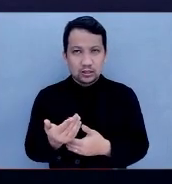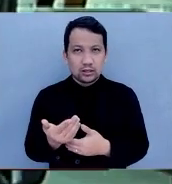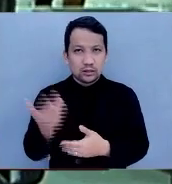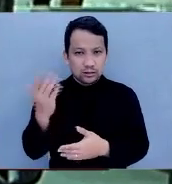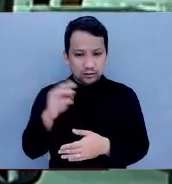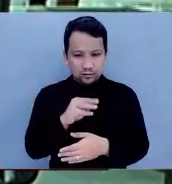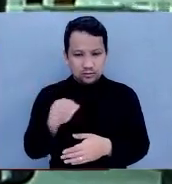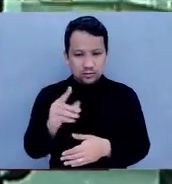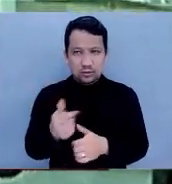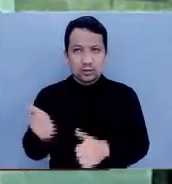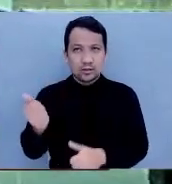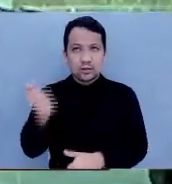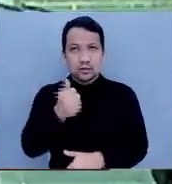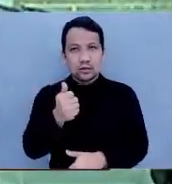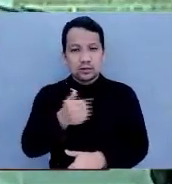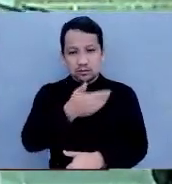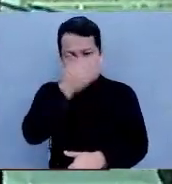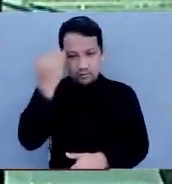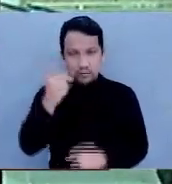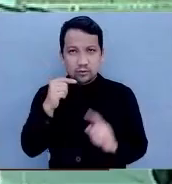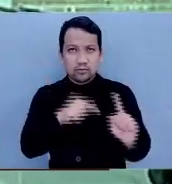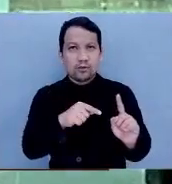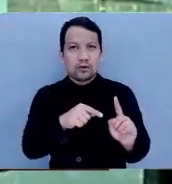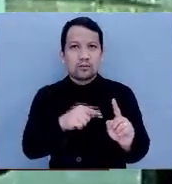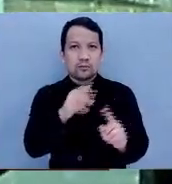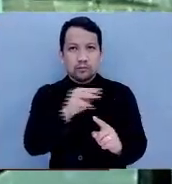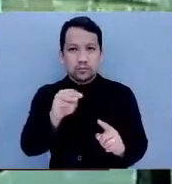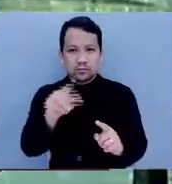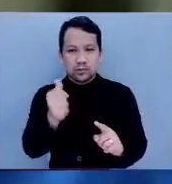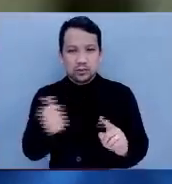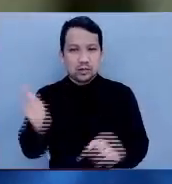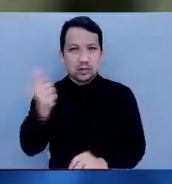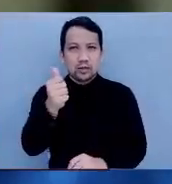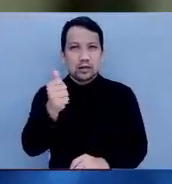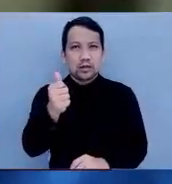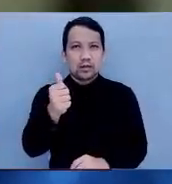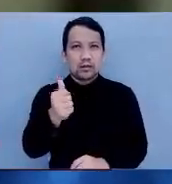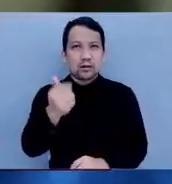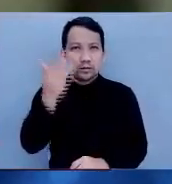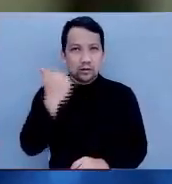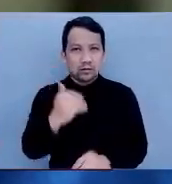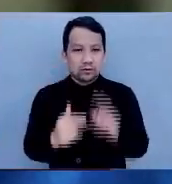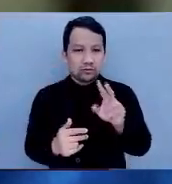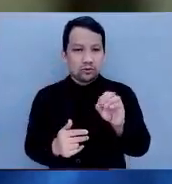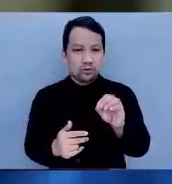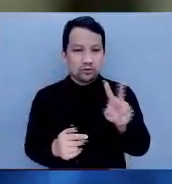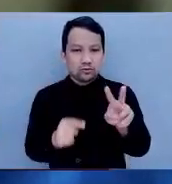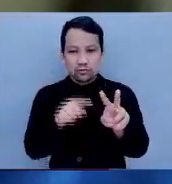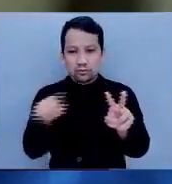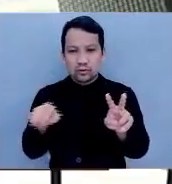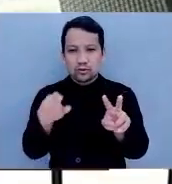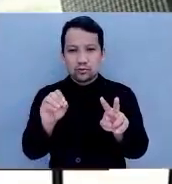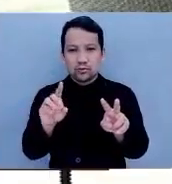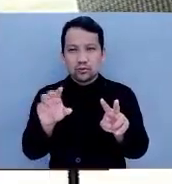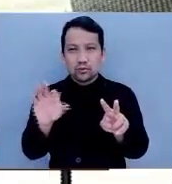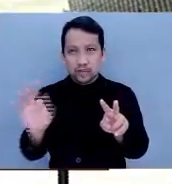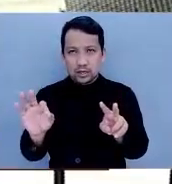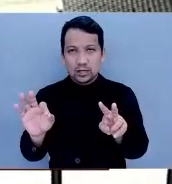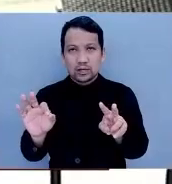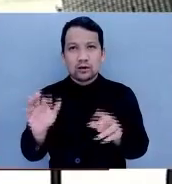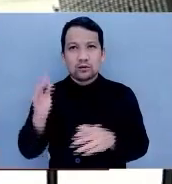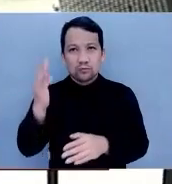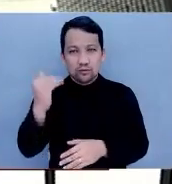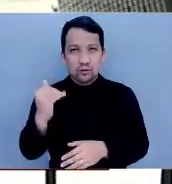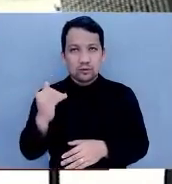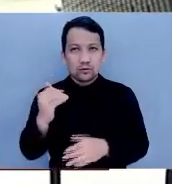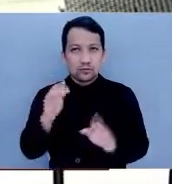Chairman hindi makakalimutan ang pagiging MMDA Chairman ni Fernando mula 2002 hanggang 2009 kung saan